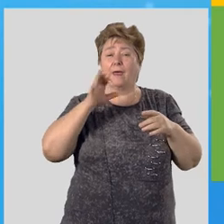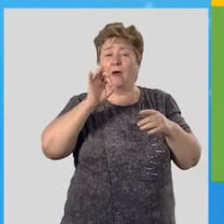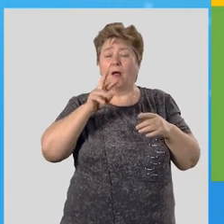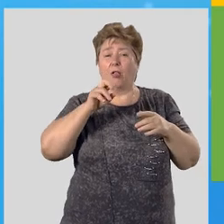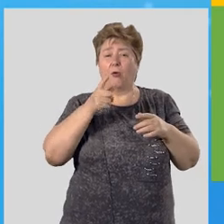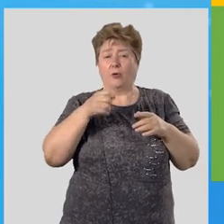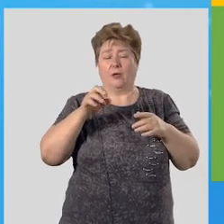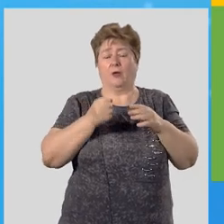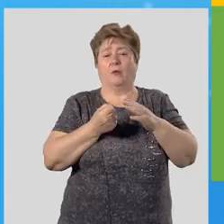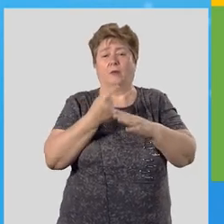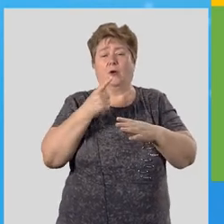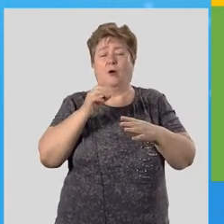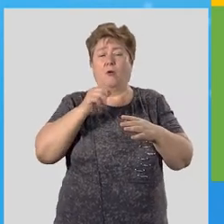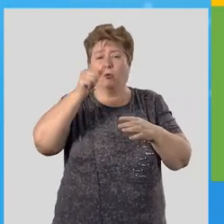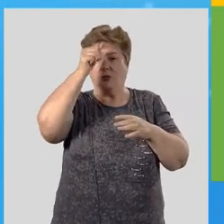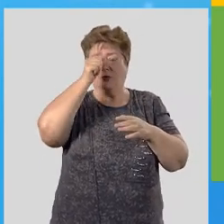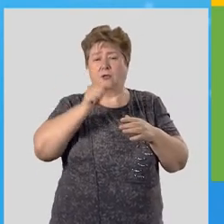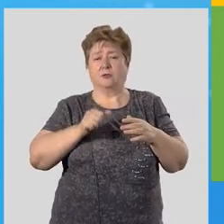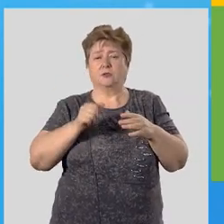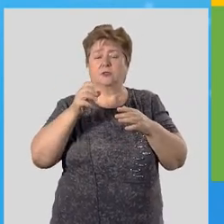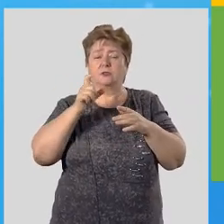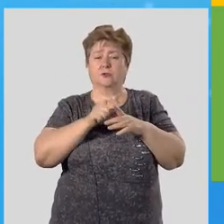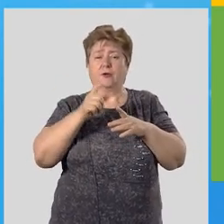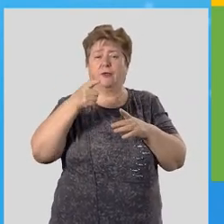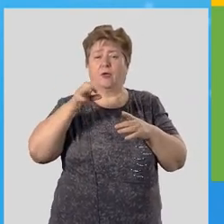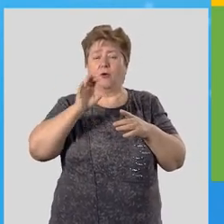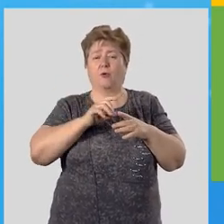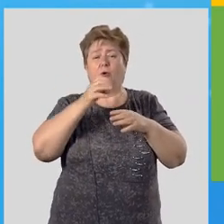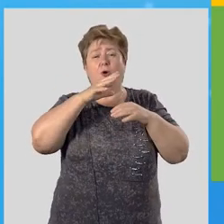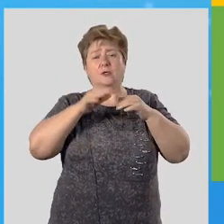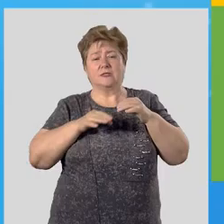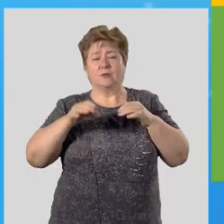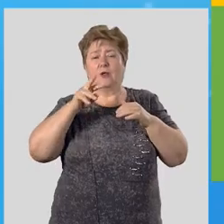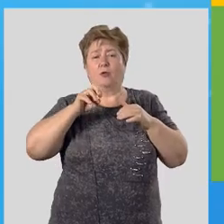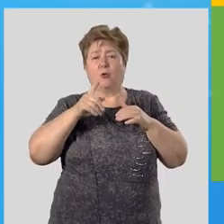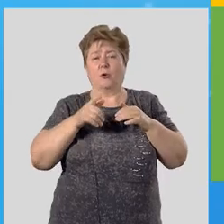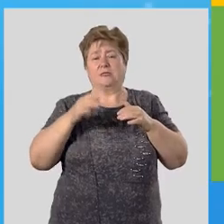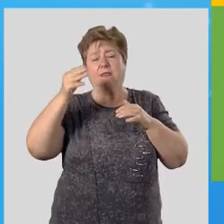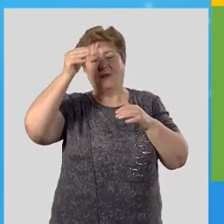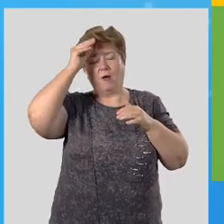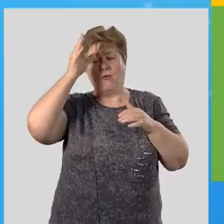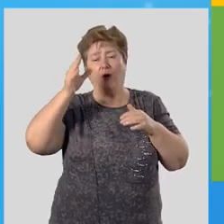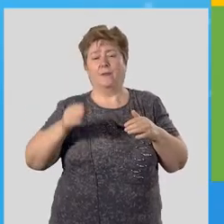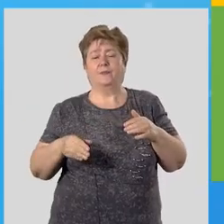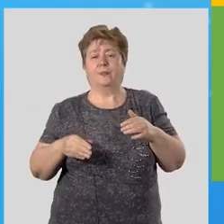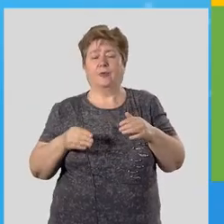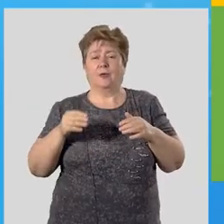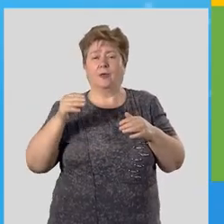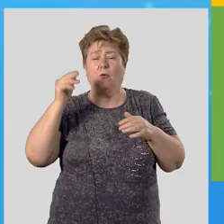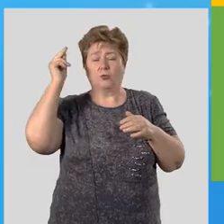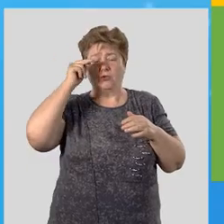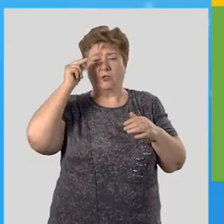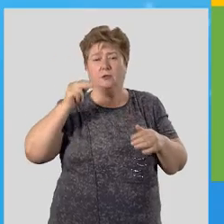Геология происходит от греческих слов «гео» – «земля», «логос» – «наука»,